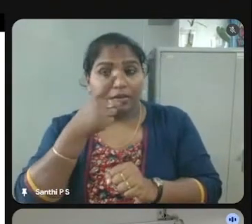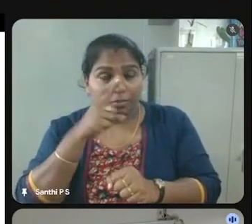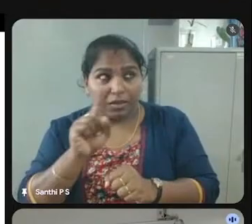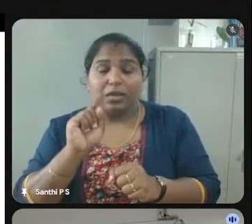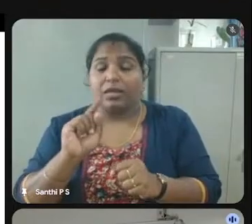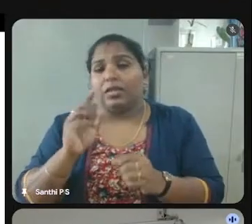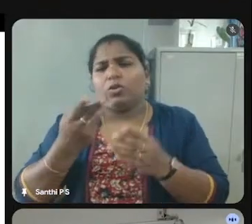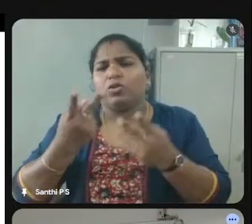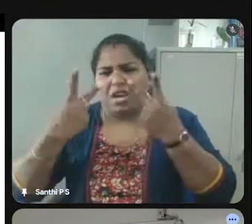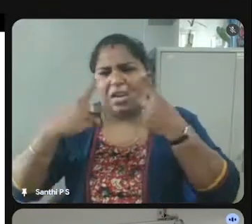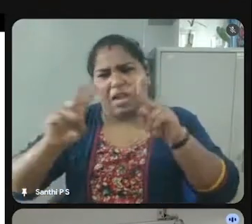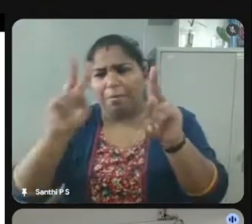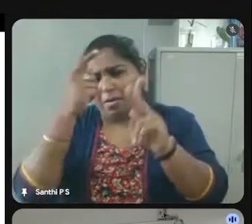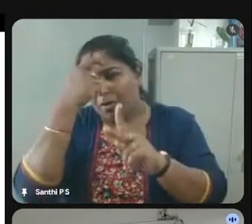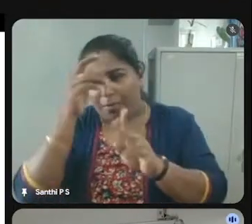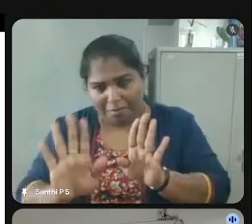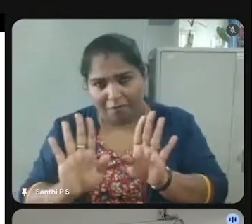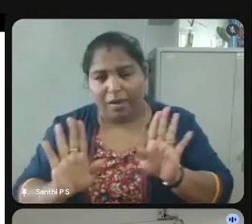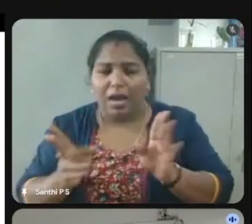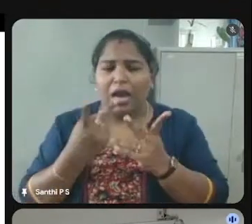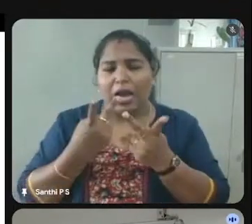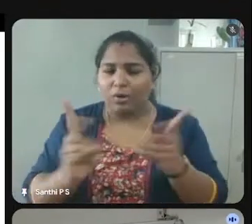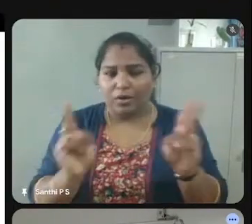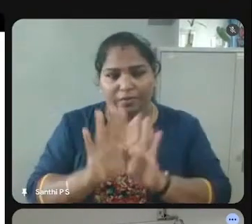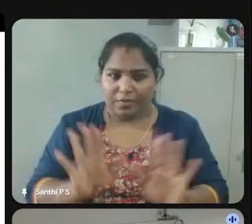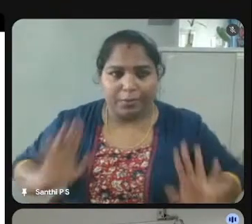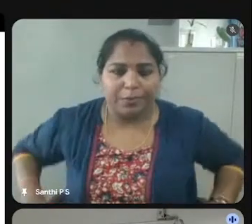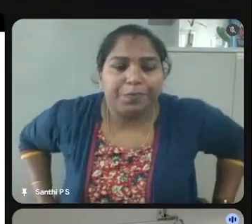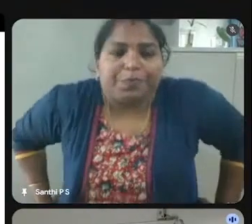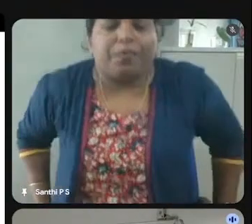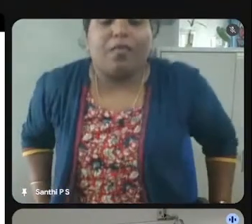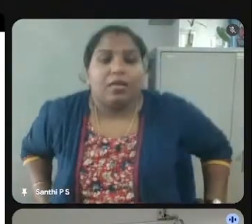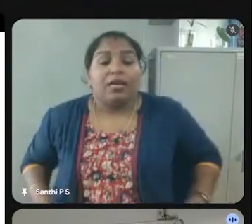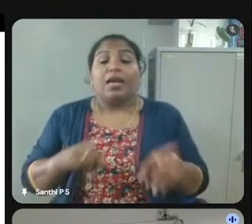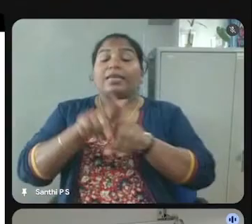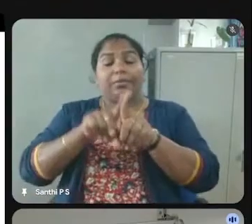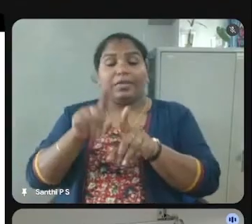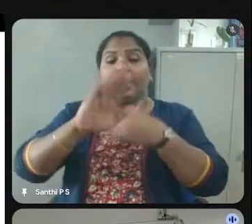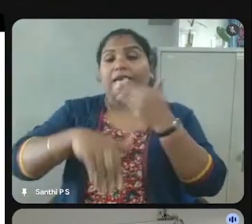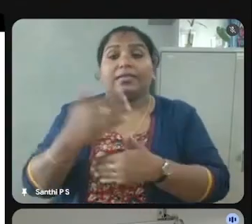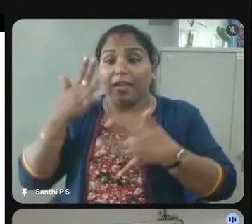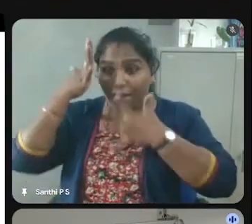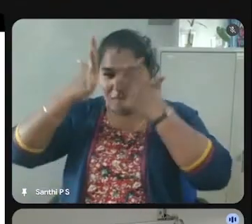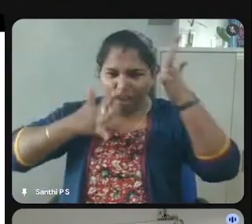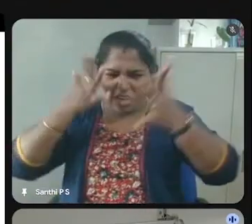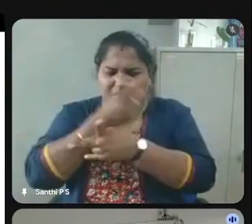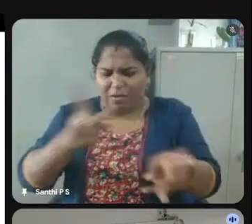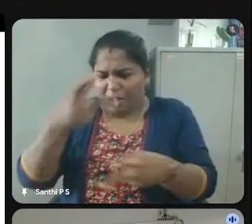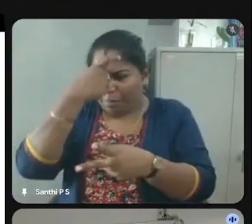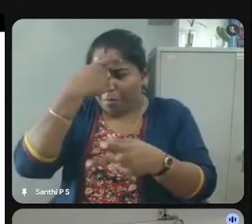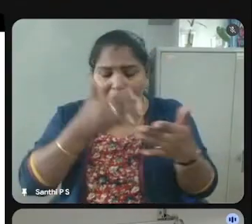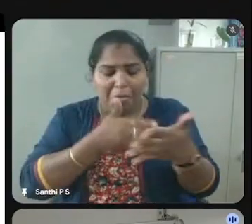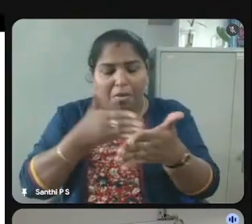കുറച്ച് കൂടുതൽ തന്നെ ആയിരിക്കും. അപ്പൊ ആ ഒരു വ്യത്യാസം ഇതിനകത്ത് വരുന്നുണ്ട്. ആങ്സൈറ്റി ഇഷ്യൂസ്, അതായത് ഉത്കണ്ഠാരോഗങ്ങൾ, നിരന്തരമായിട്ടുള്ള